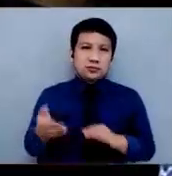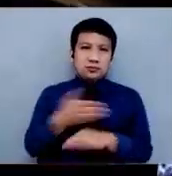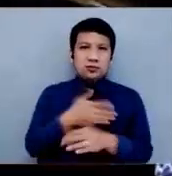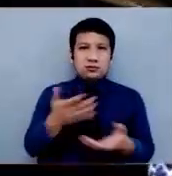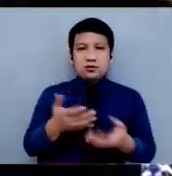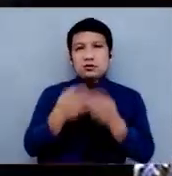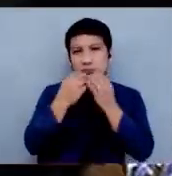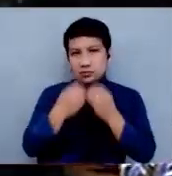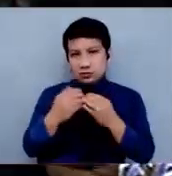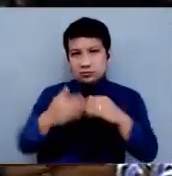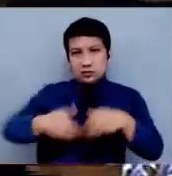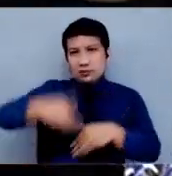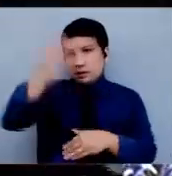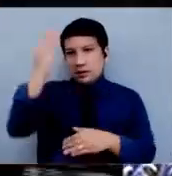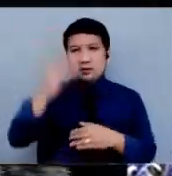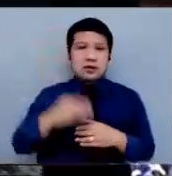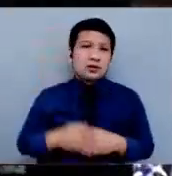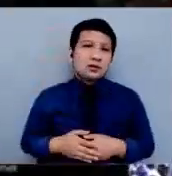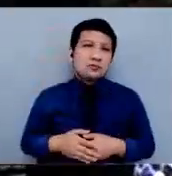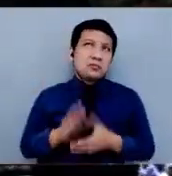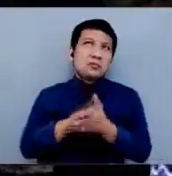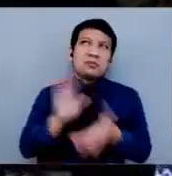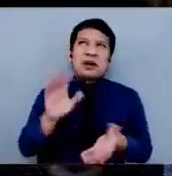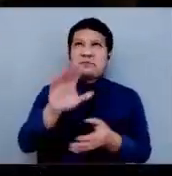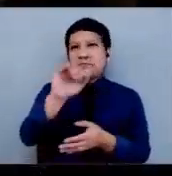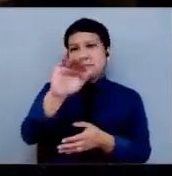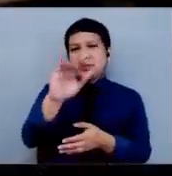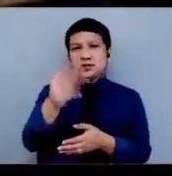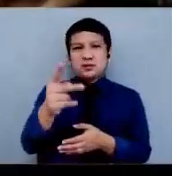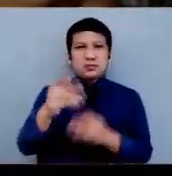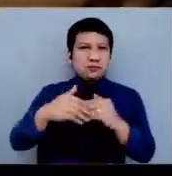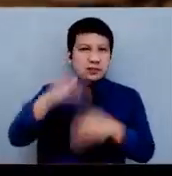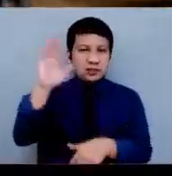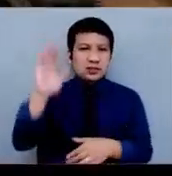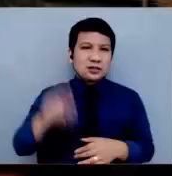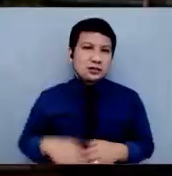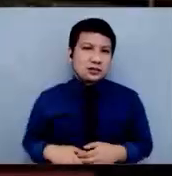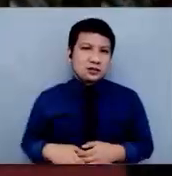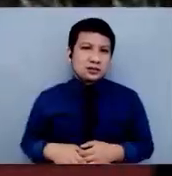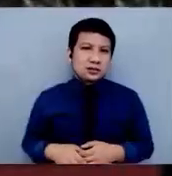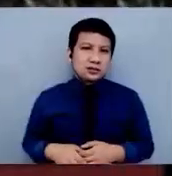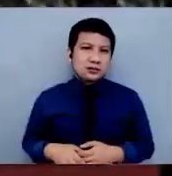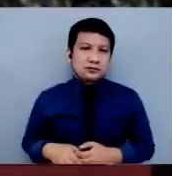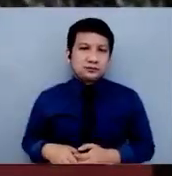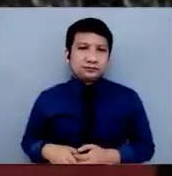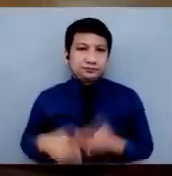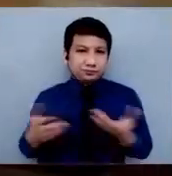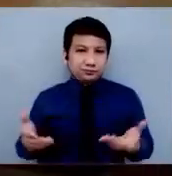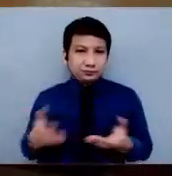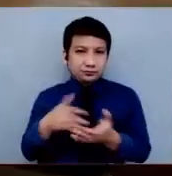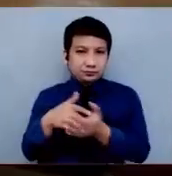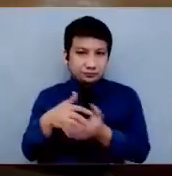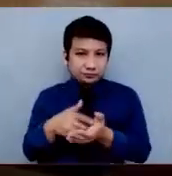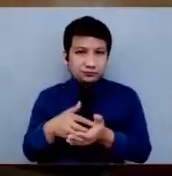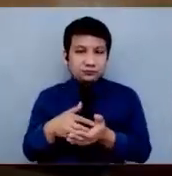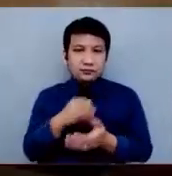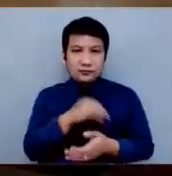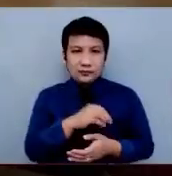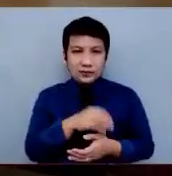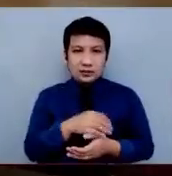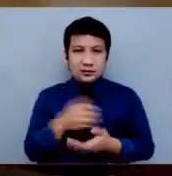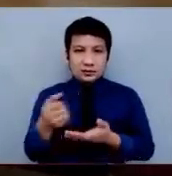more than that. Magkano? 15. Mataas. Panama na sa ngayon dahil medyo mahinahin ang kita. Paliwanag naman